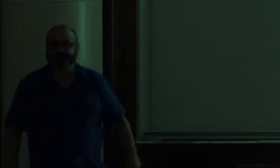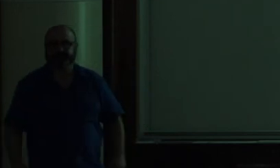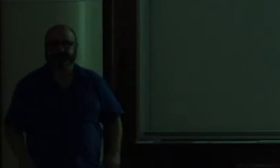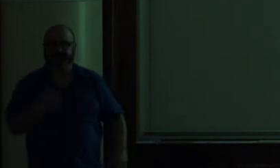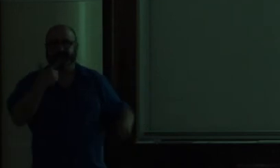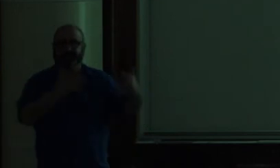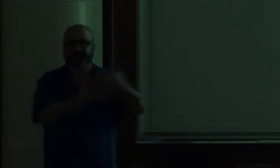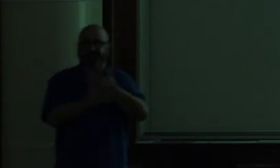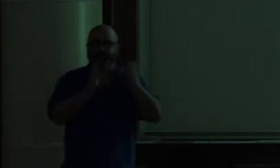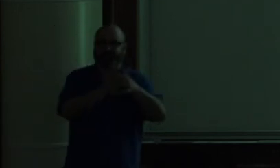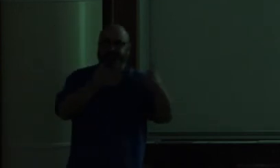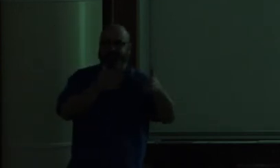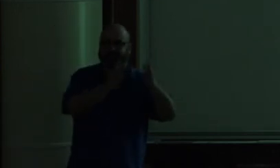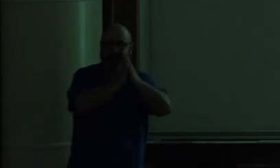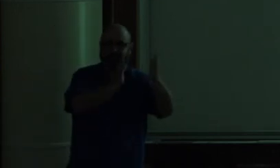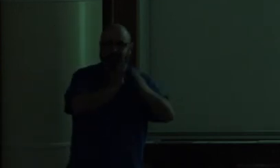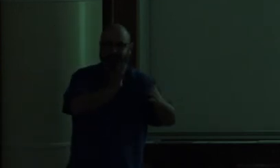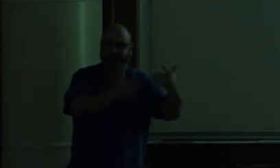un flux de dictionnaire. Ouais.